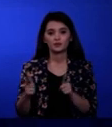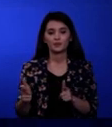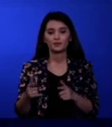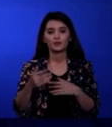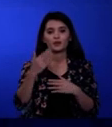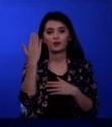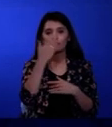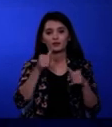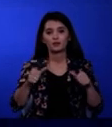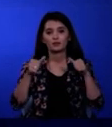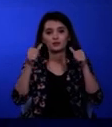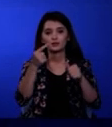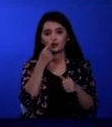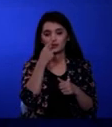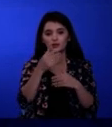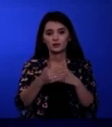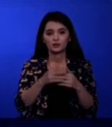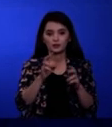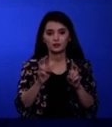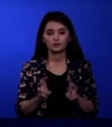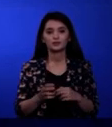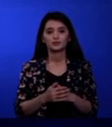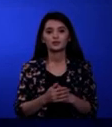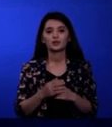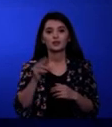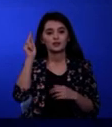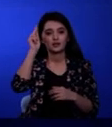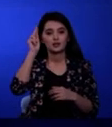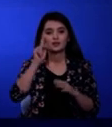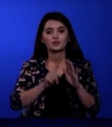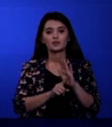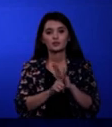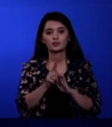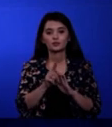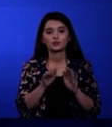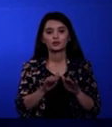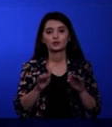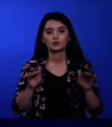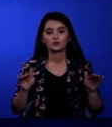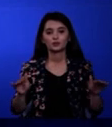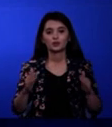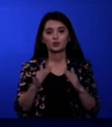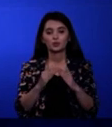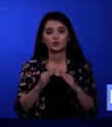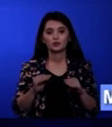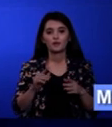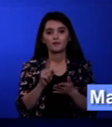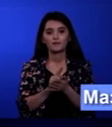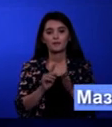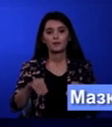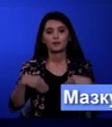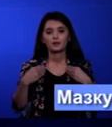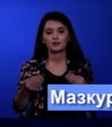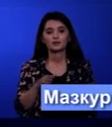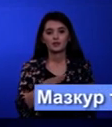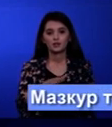Ekran qarshisiga yaqinroq joylashib oling. Darsimizni boshlaymiz. Aziz o'quvchilar, uyga berilgan vazifalarni